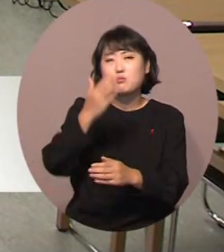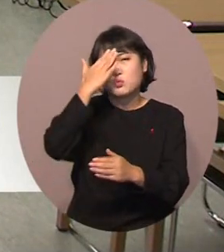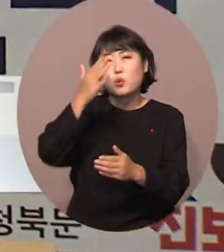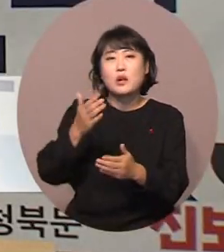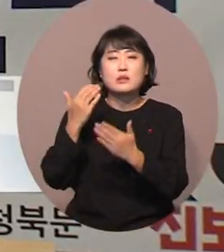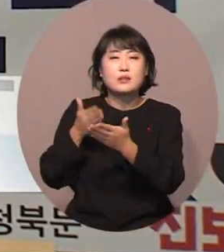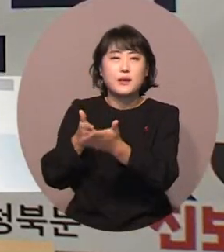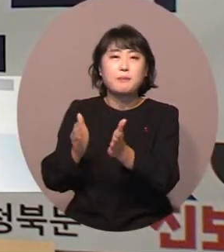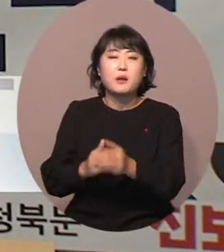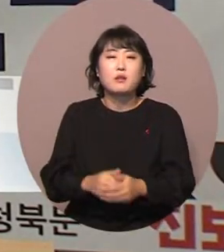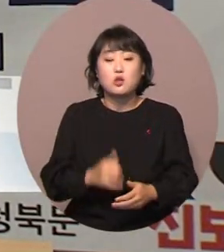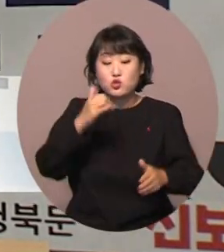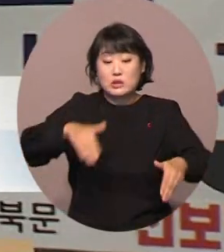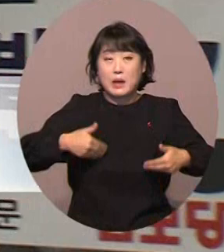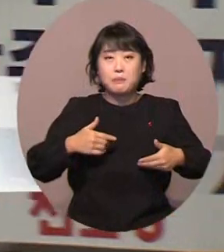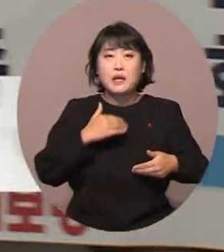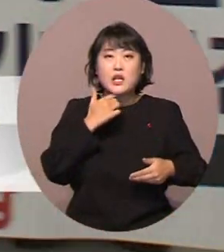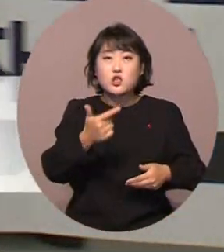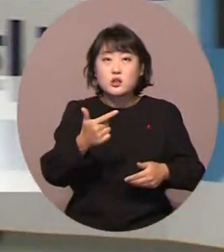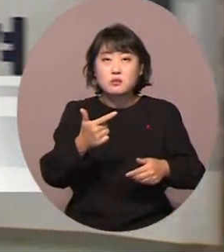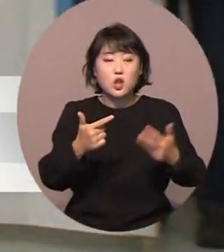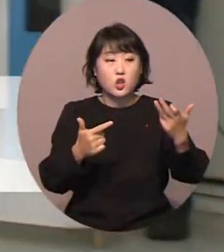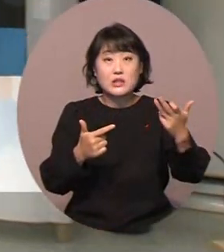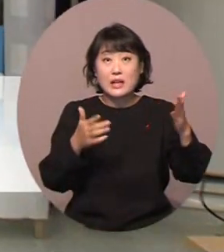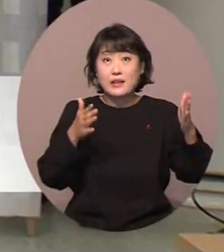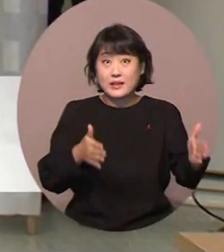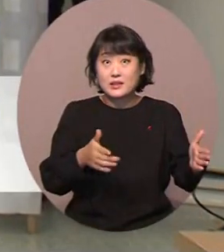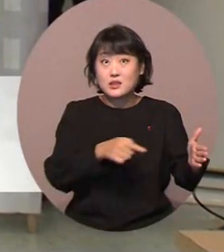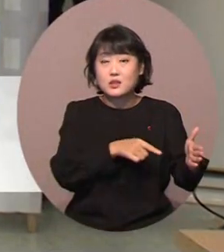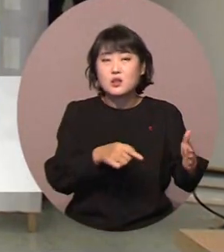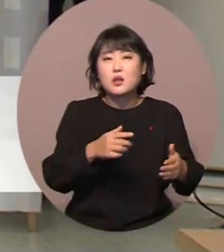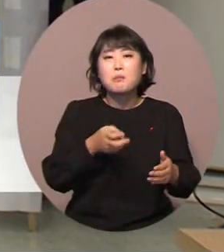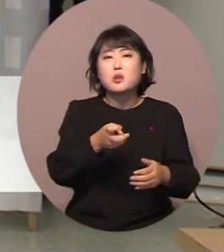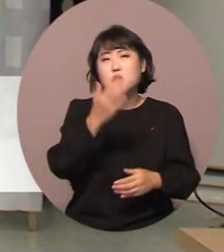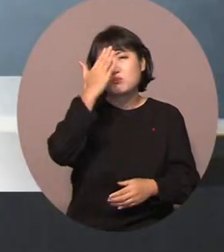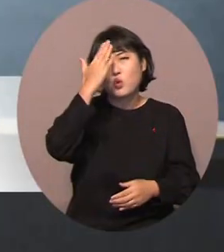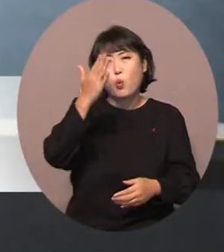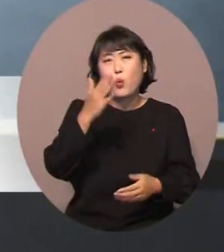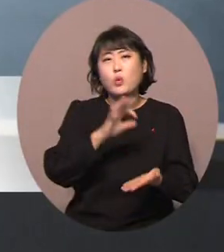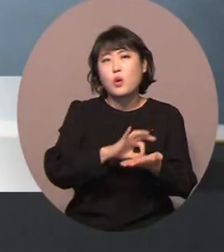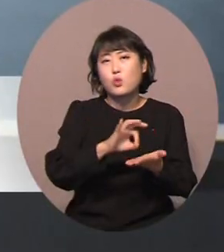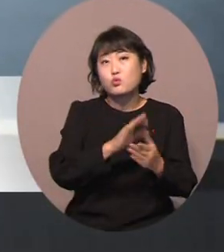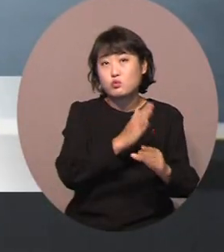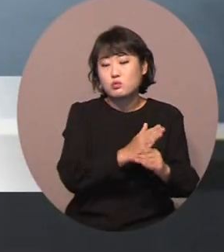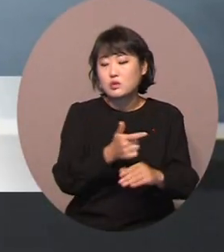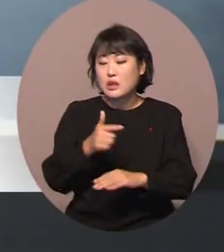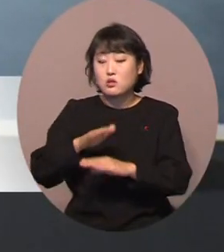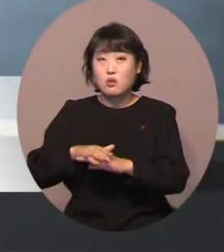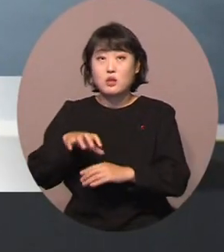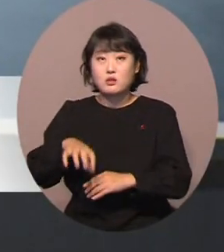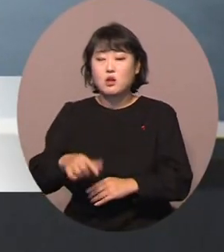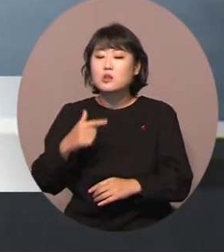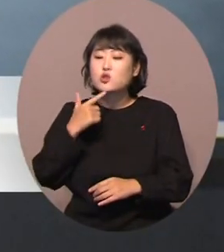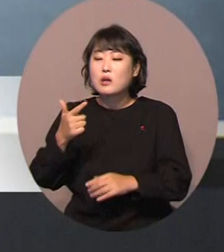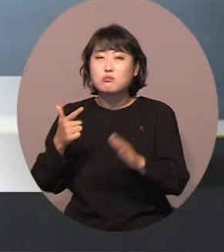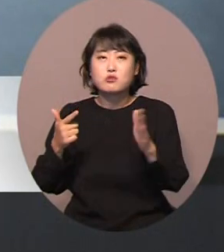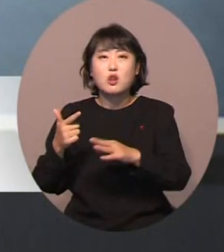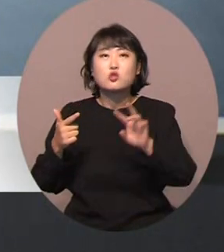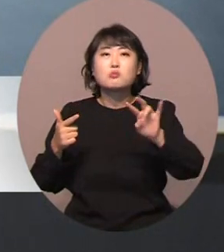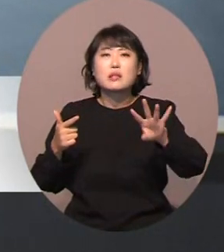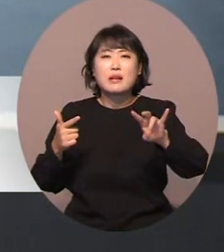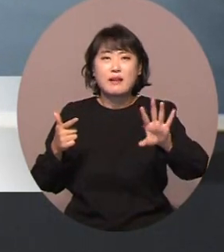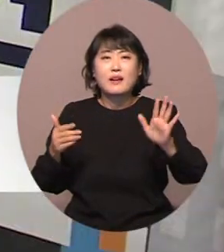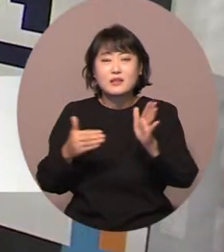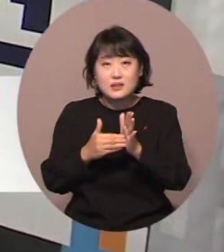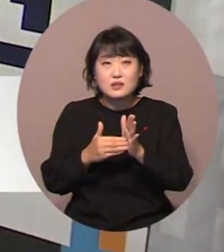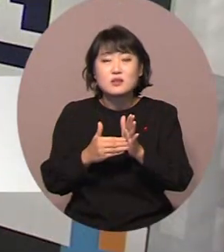충남의 경우 살에서 18살 청소년에게 무료 버스를 제공하고 있다며 대전은 6살부터 24살까지